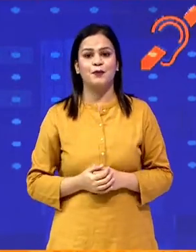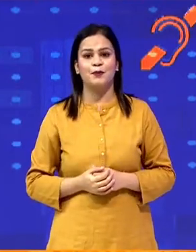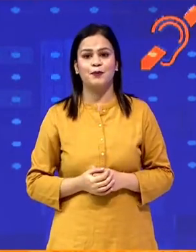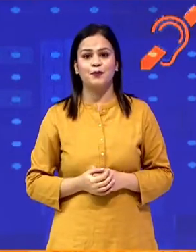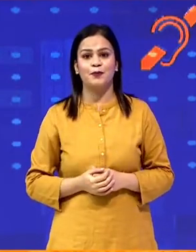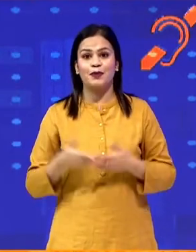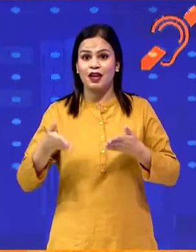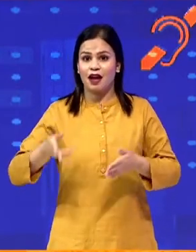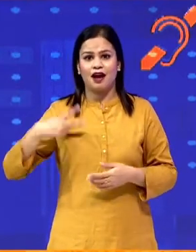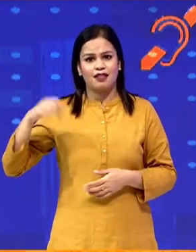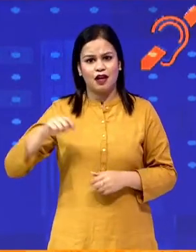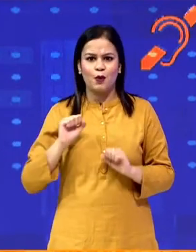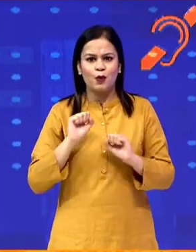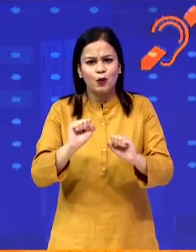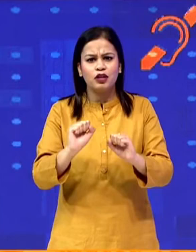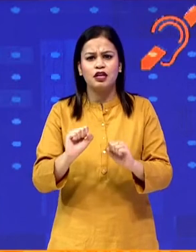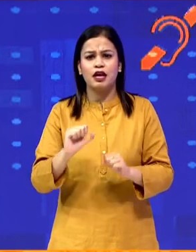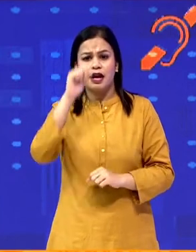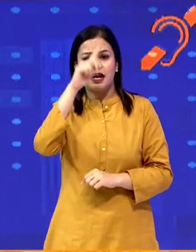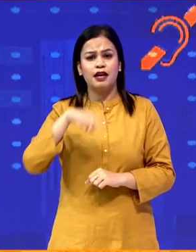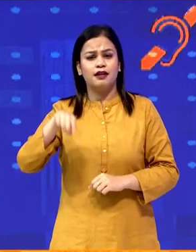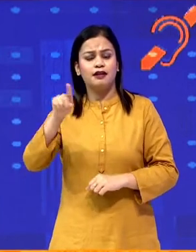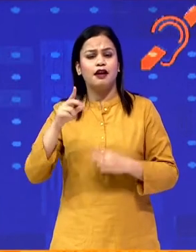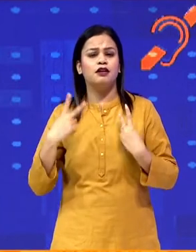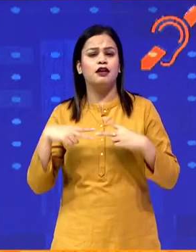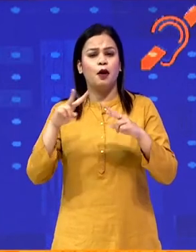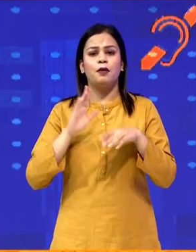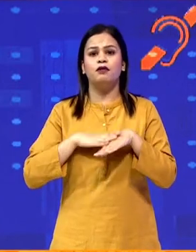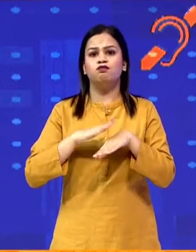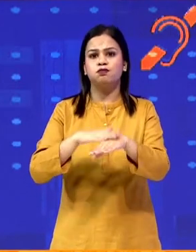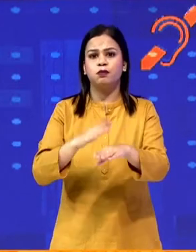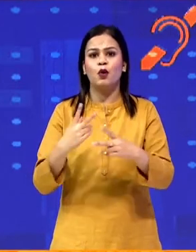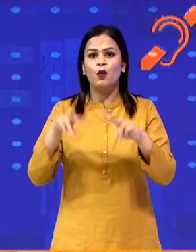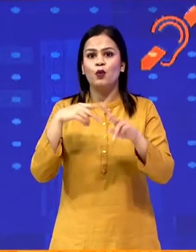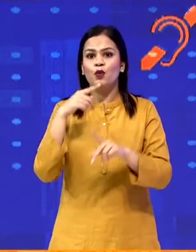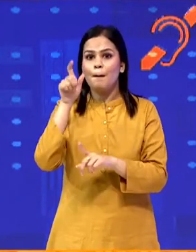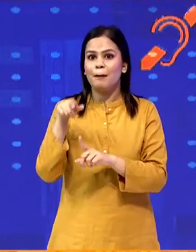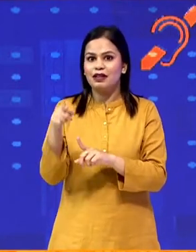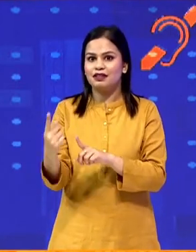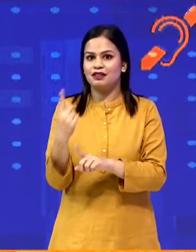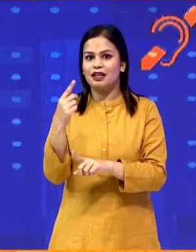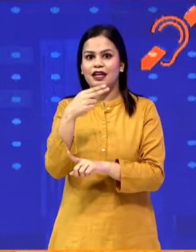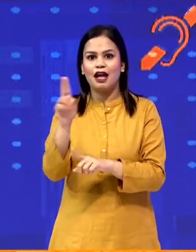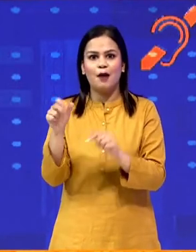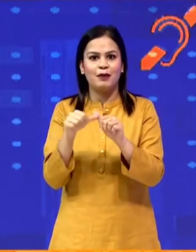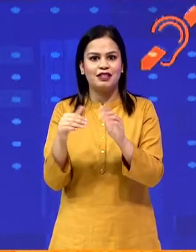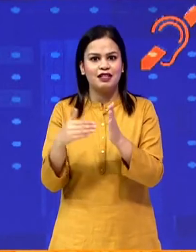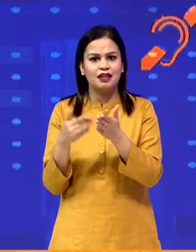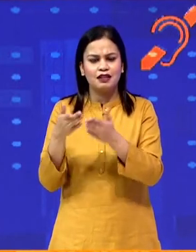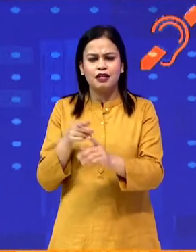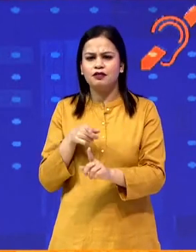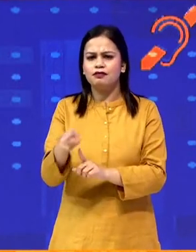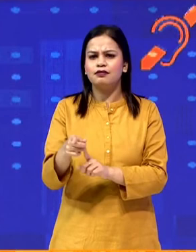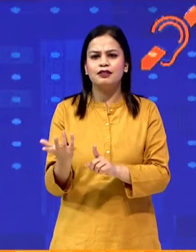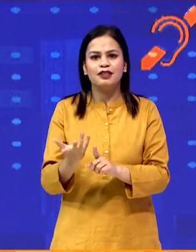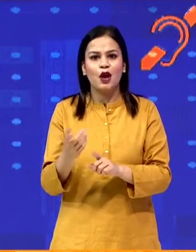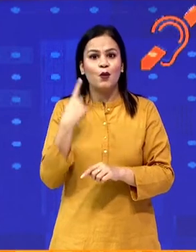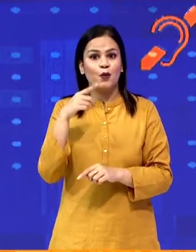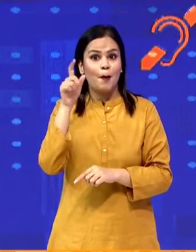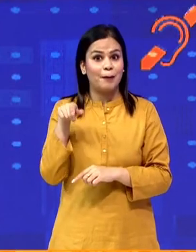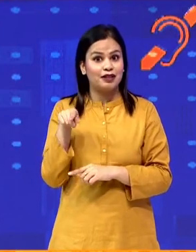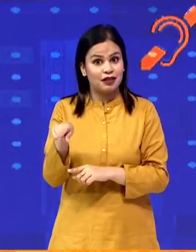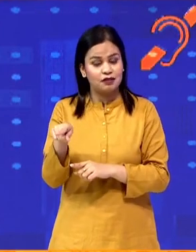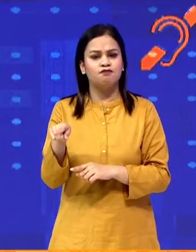अदालत में देश के सबसे सीनरी लीडर्स में से एक गोलम नबी आजाद पर इल्जाम है की ये